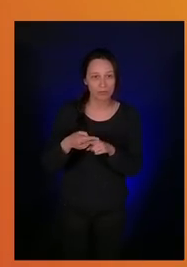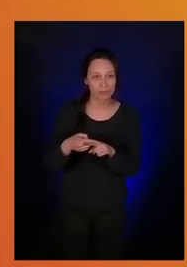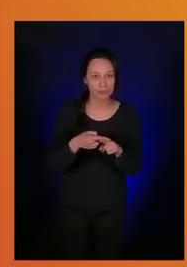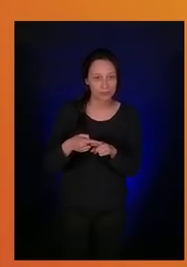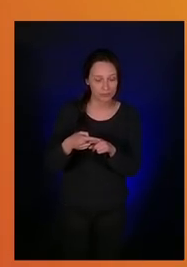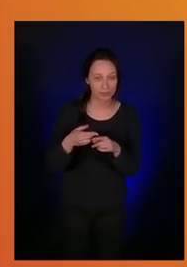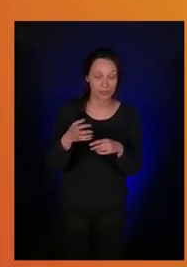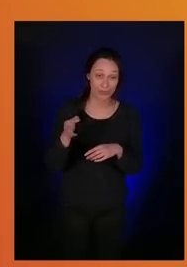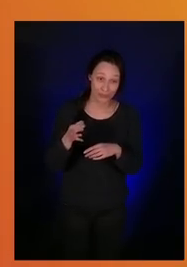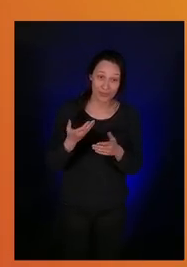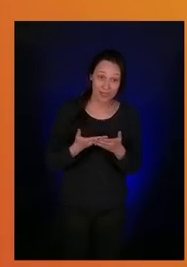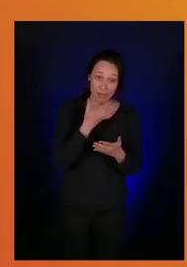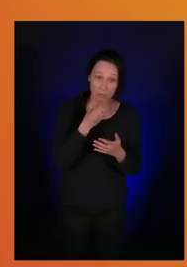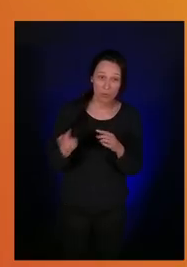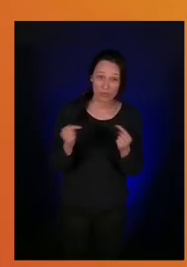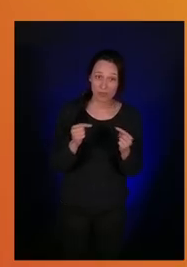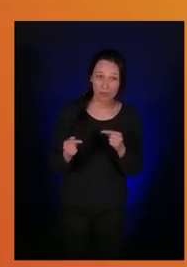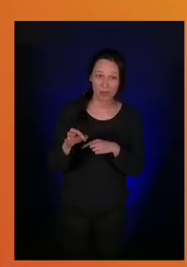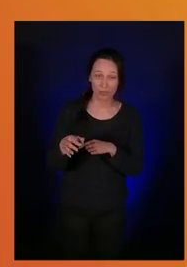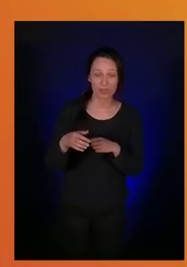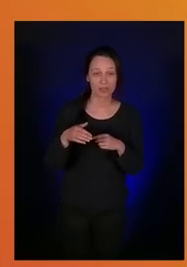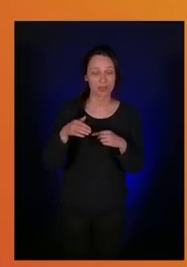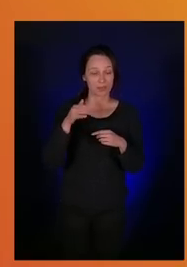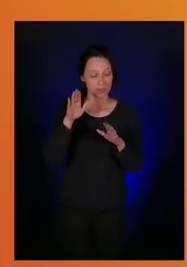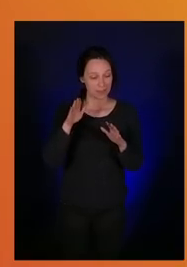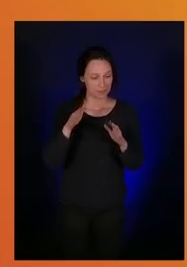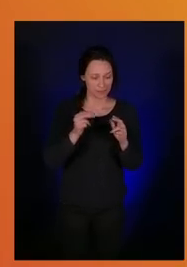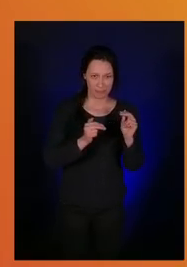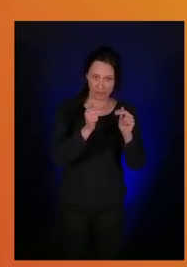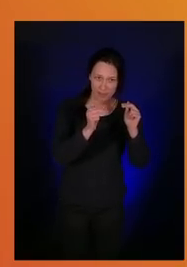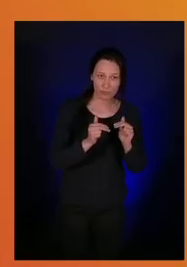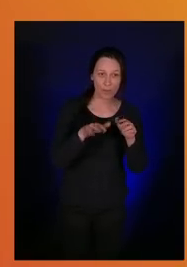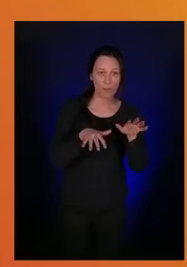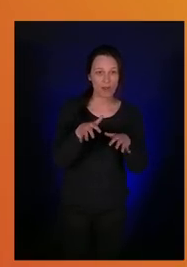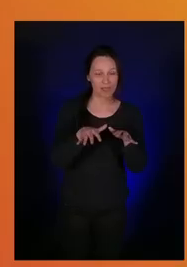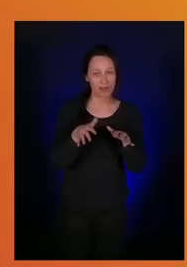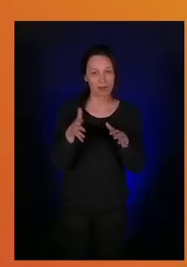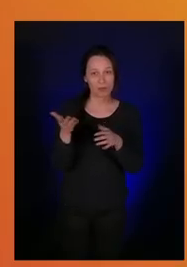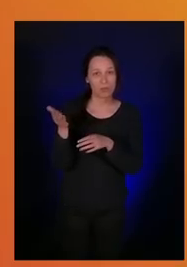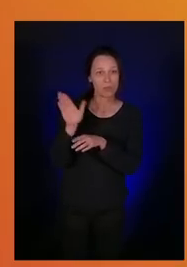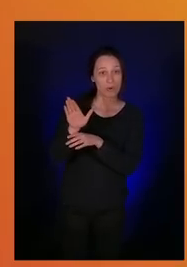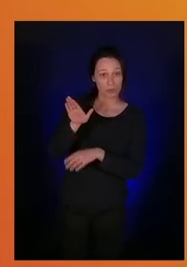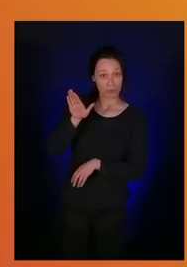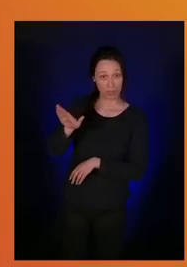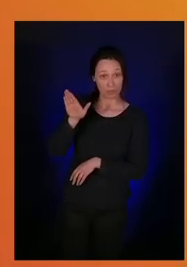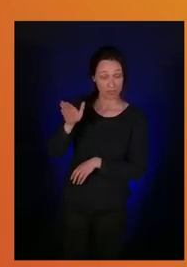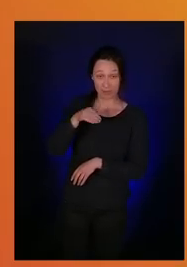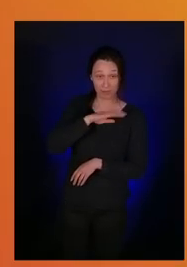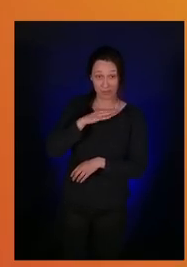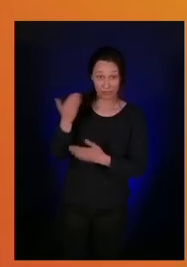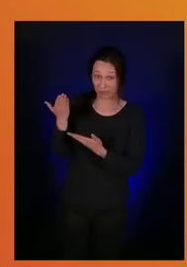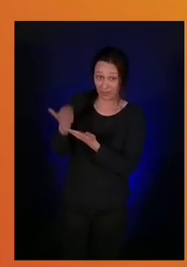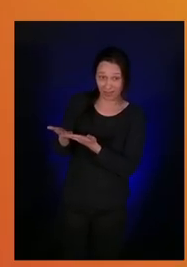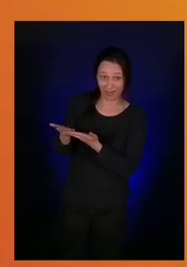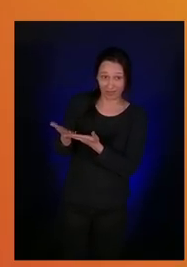débat, effectivement, mais si le niveau moyen de la cotisation est montré comme ceci, c'est que c'est le cas et que les